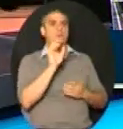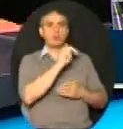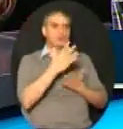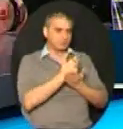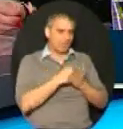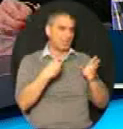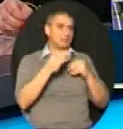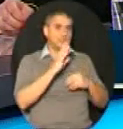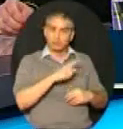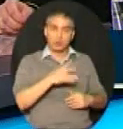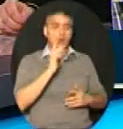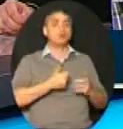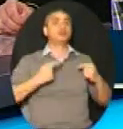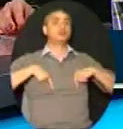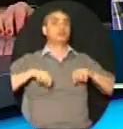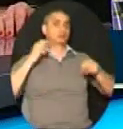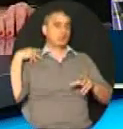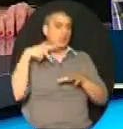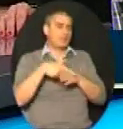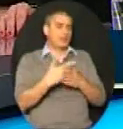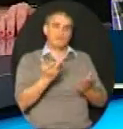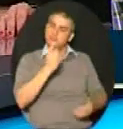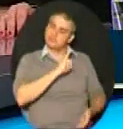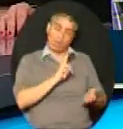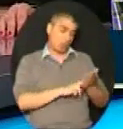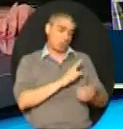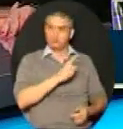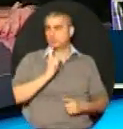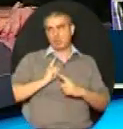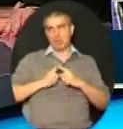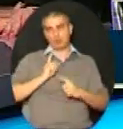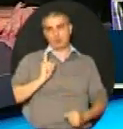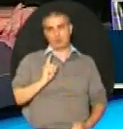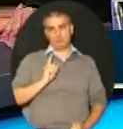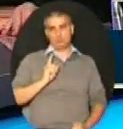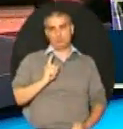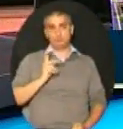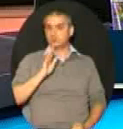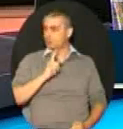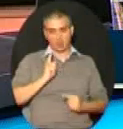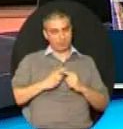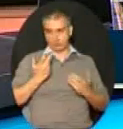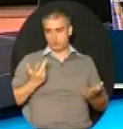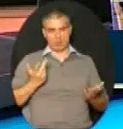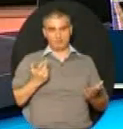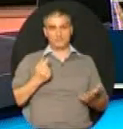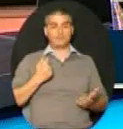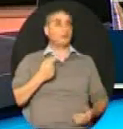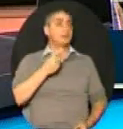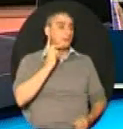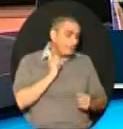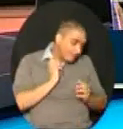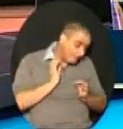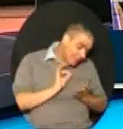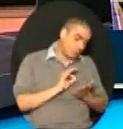העובדים בתאגיד, הגיעו. גם לנושא השכר, הם התפשרו בנושא השכר. זה לא בדיוק. זה לא בדיוק נכון. זה גם לא מדויק. אני גם